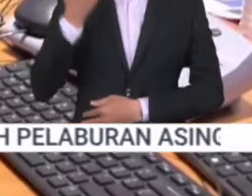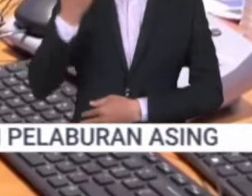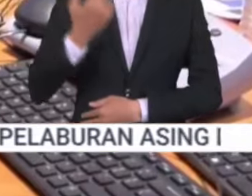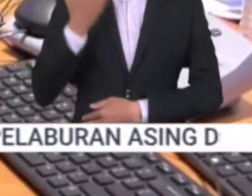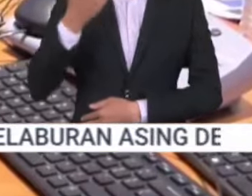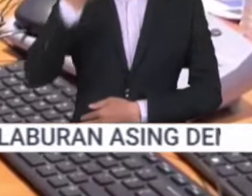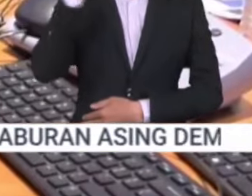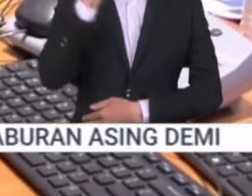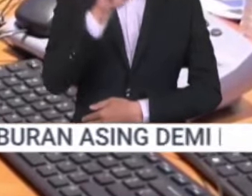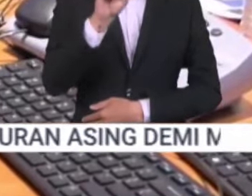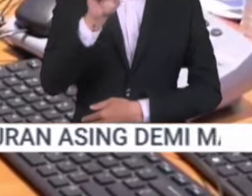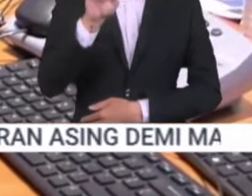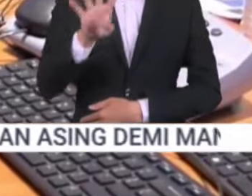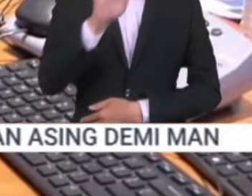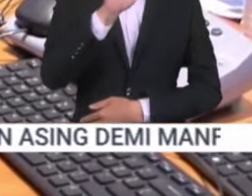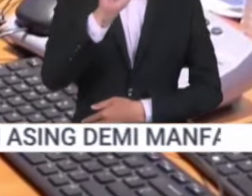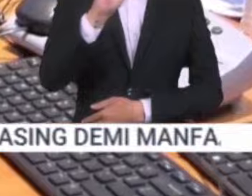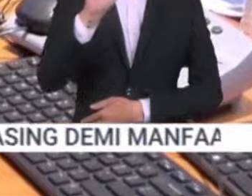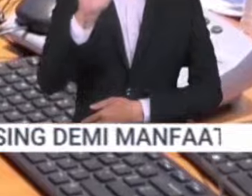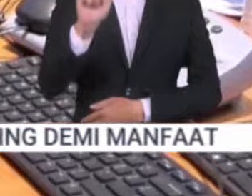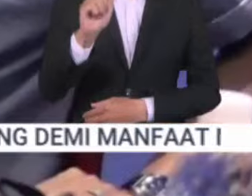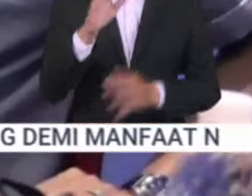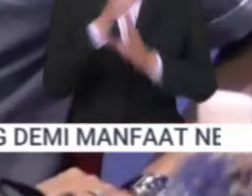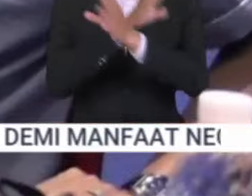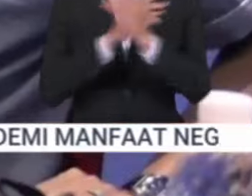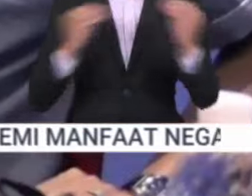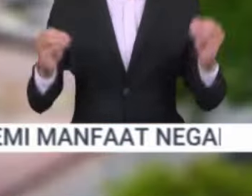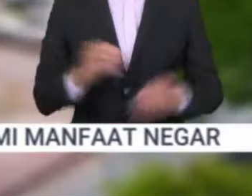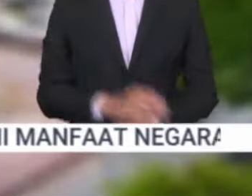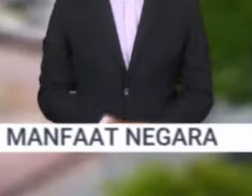Rakyat 2024 Zon Sarawak di RTM Miri.